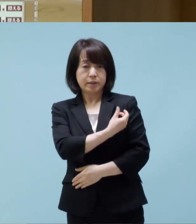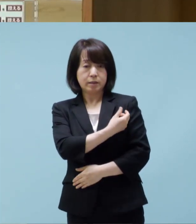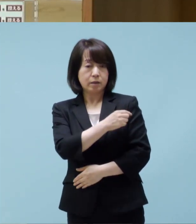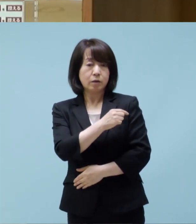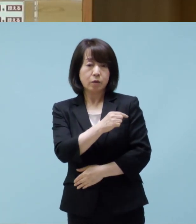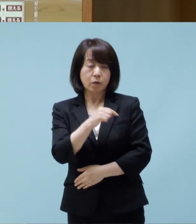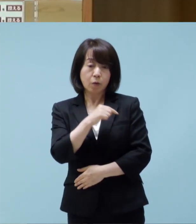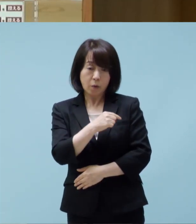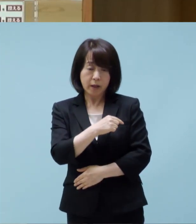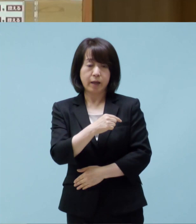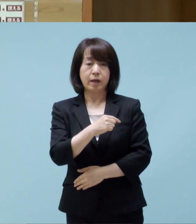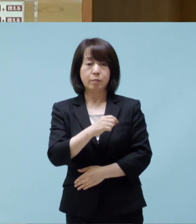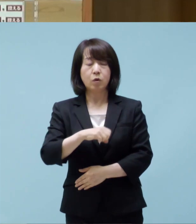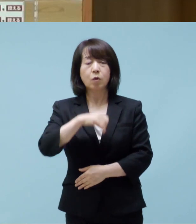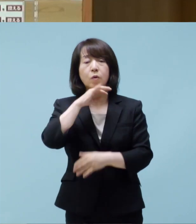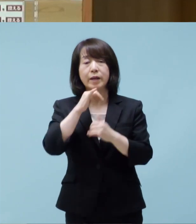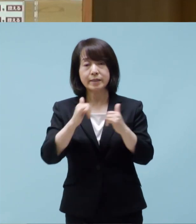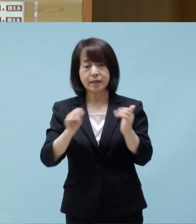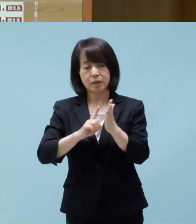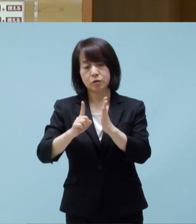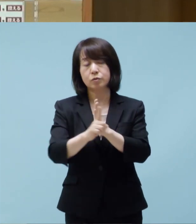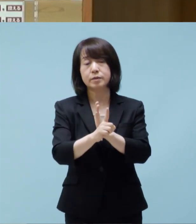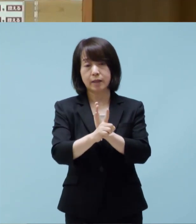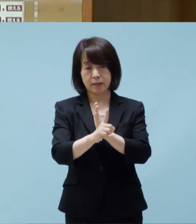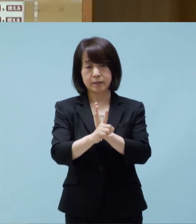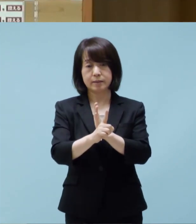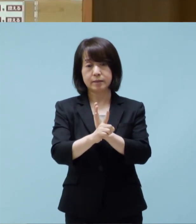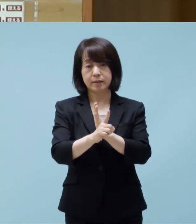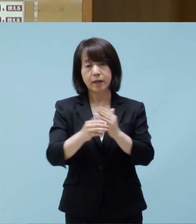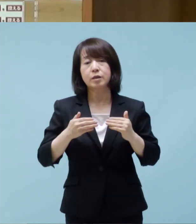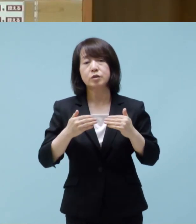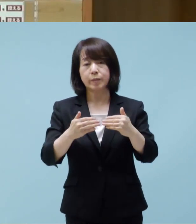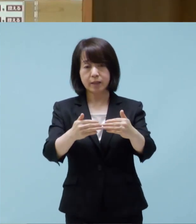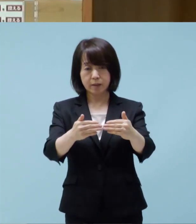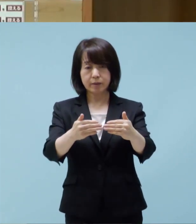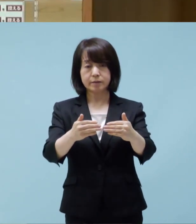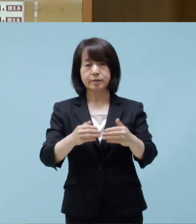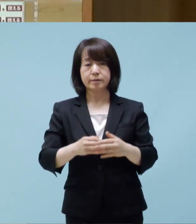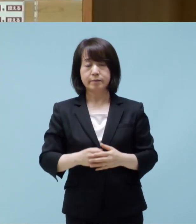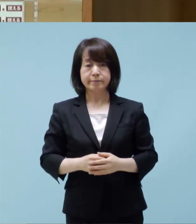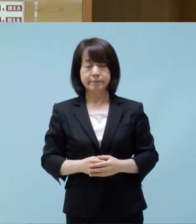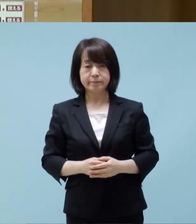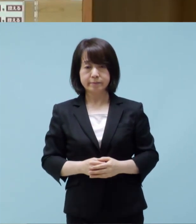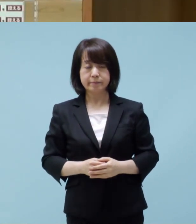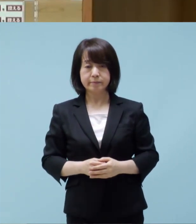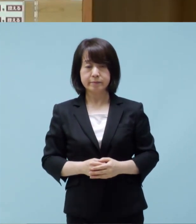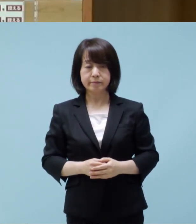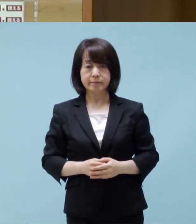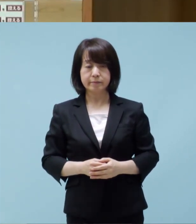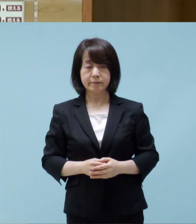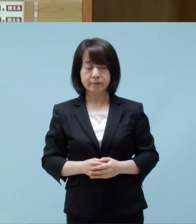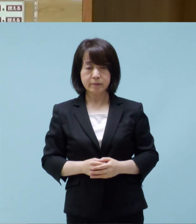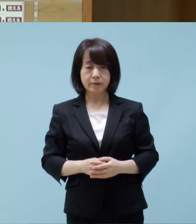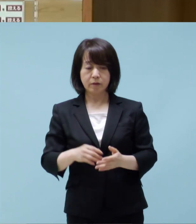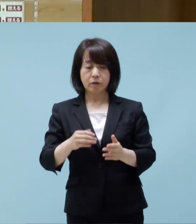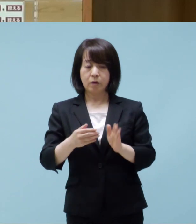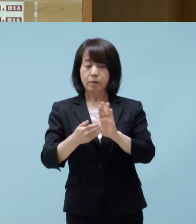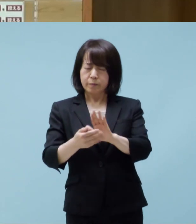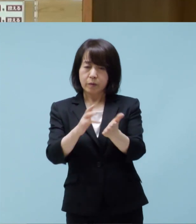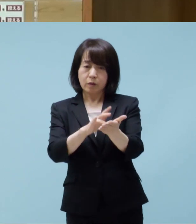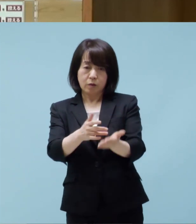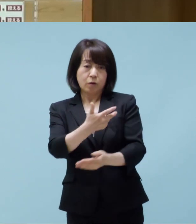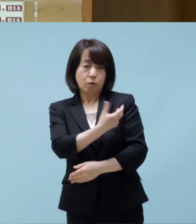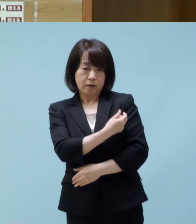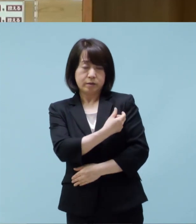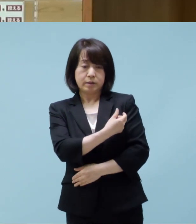に優先的に今進めております。こういったワクチンの接種によってですね、重症化のリスク、発